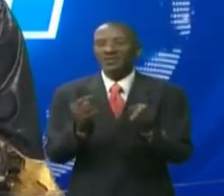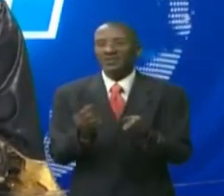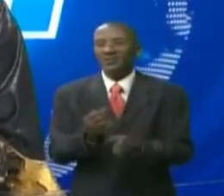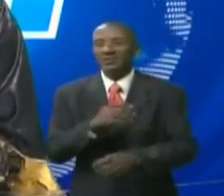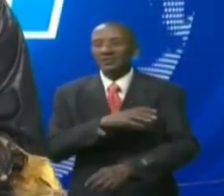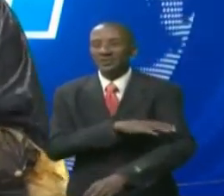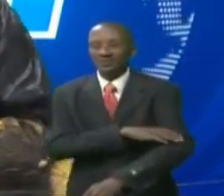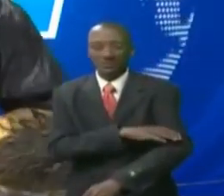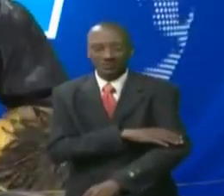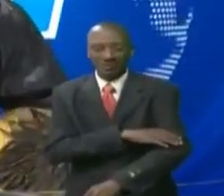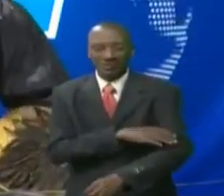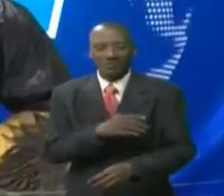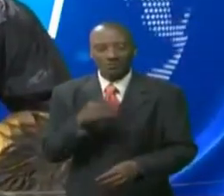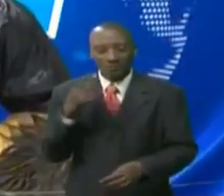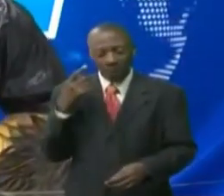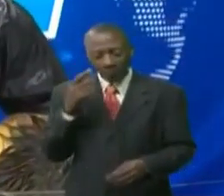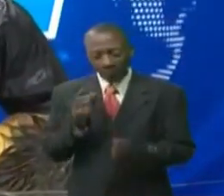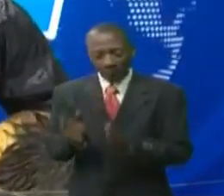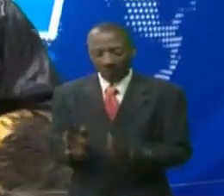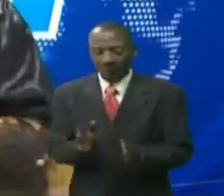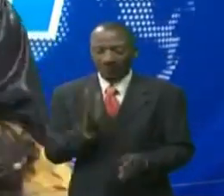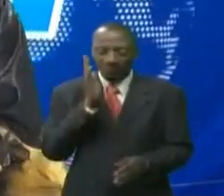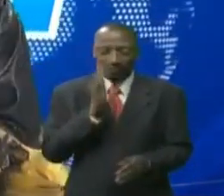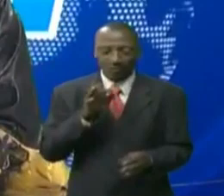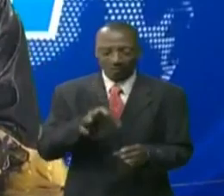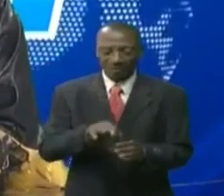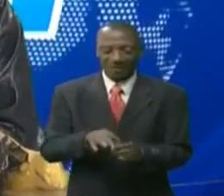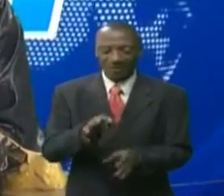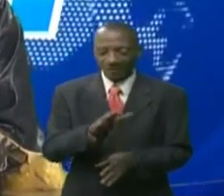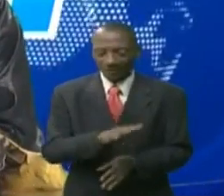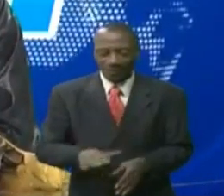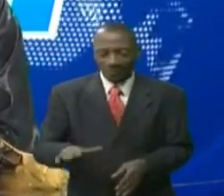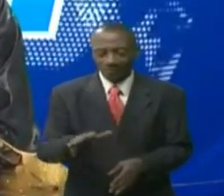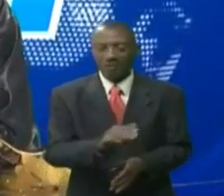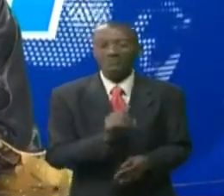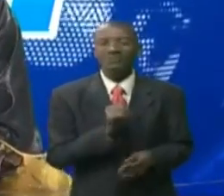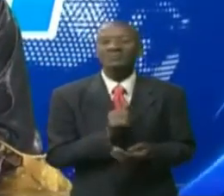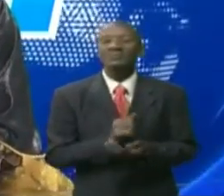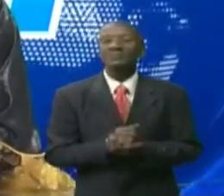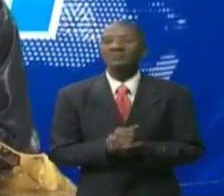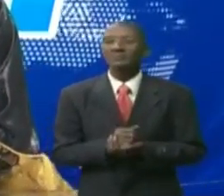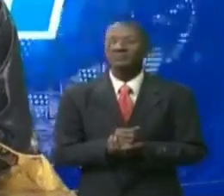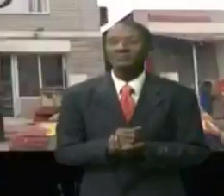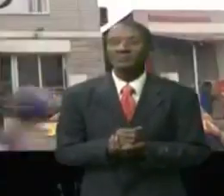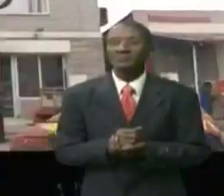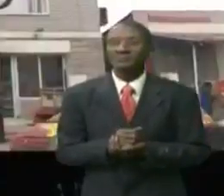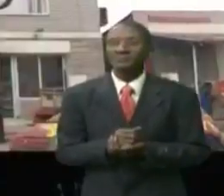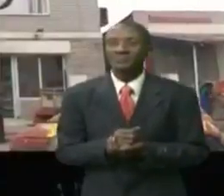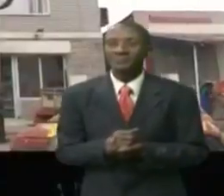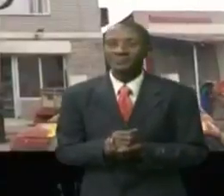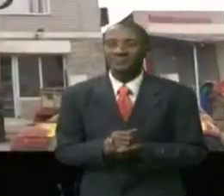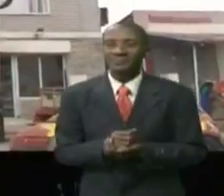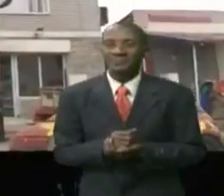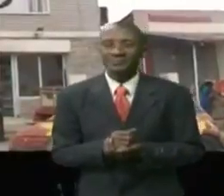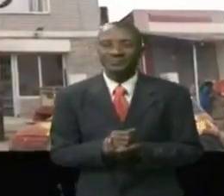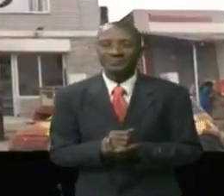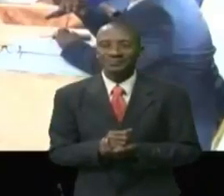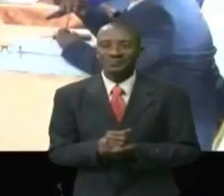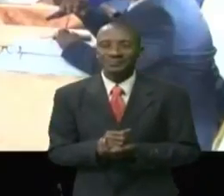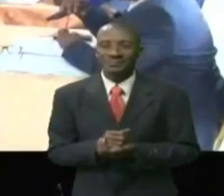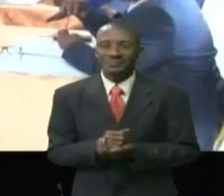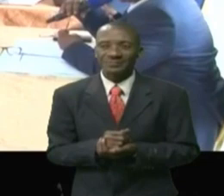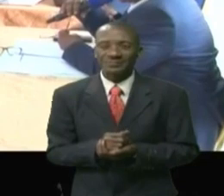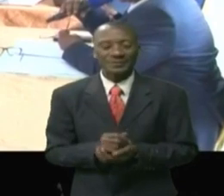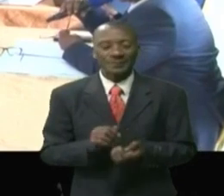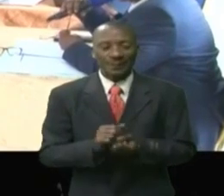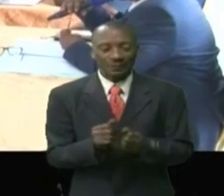production nationale Dienne Balaka rinzuzi et nous en disent plus dans ce reportage les secteurs de l'agriculture